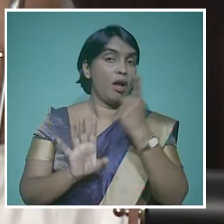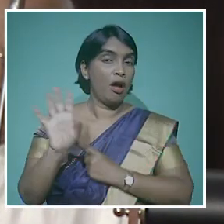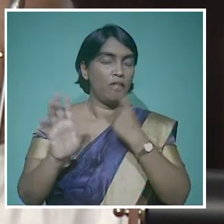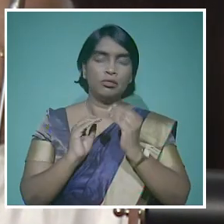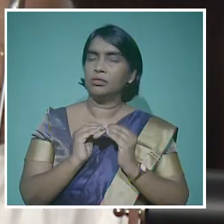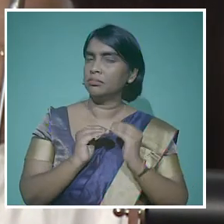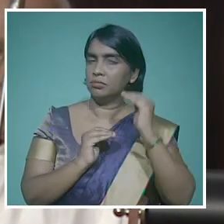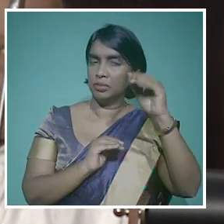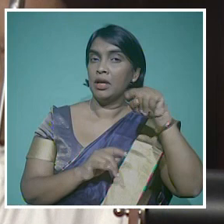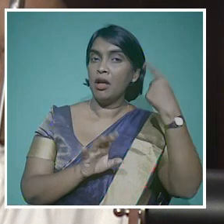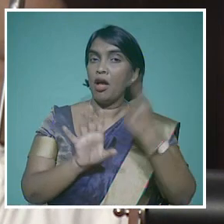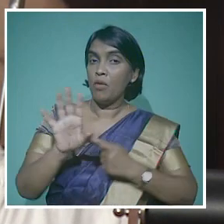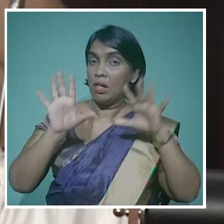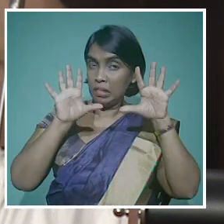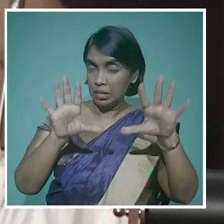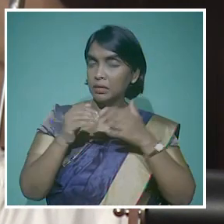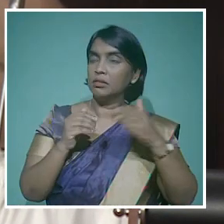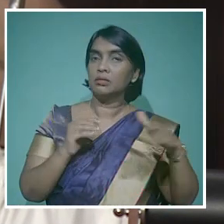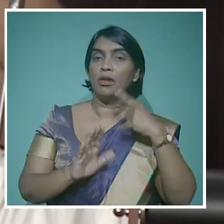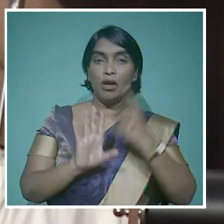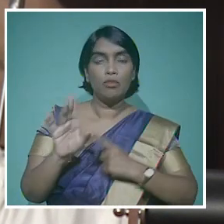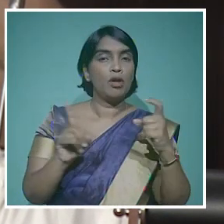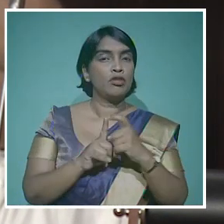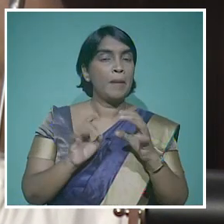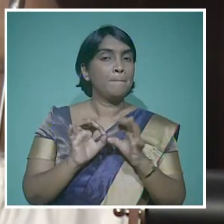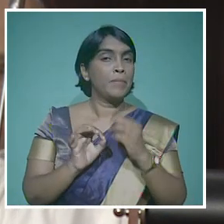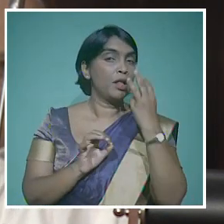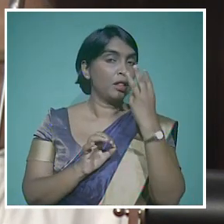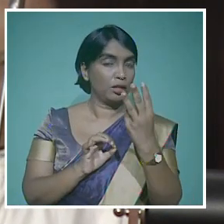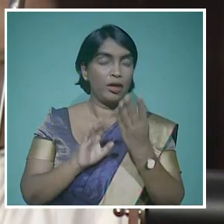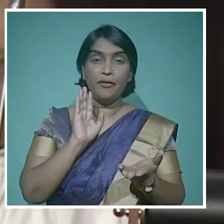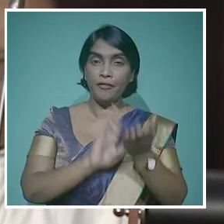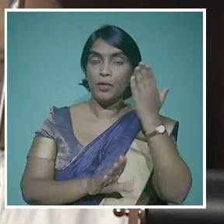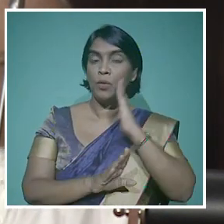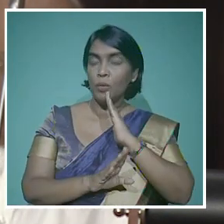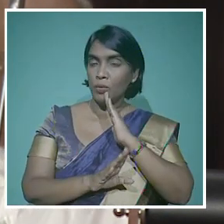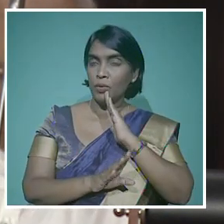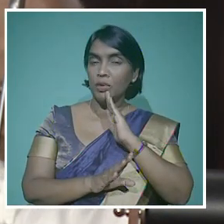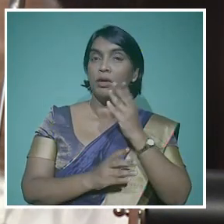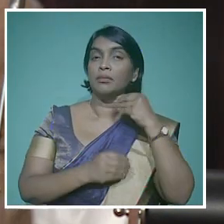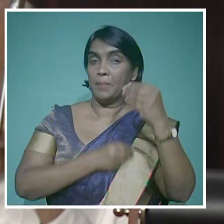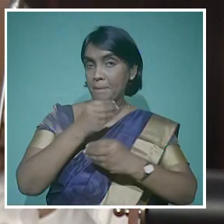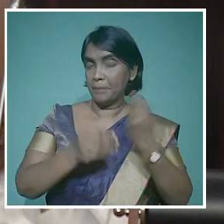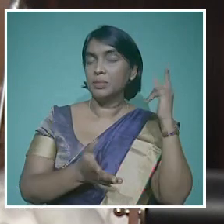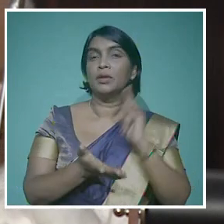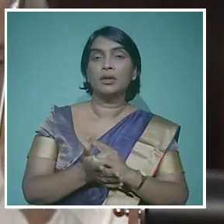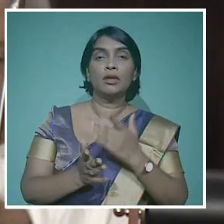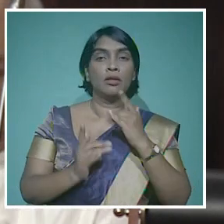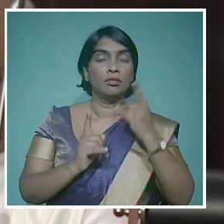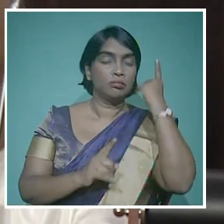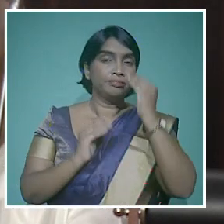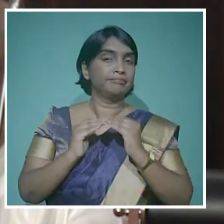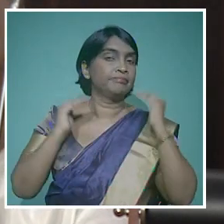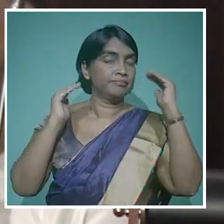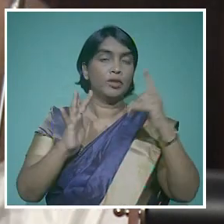වර්ධනයක්. ඊළඟ වර්ෂ 10 තුල වාර්ෂික ඩොලර් බිලියන 3කට වඩා ඍජු විදේශ ආයෝජන. ඊළ කුසලතාවෙන්